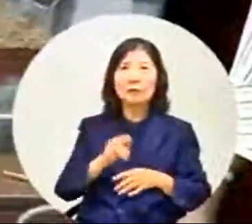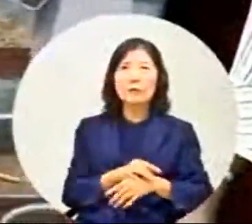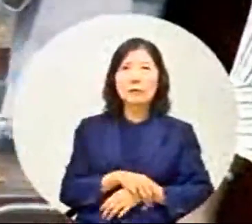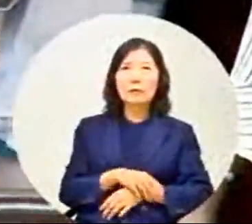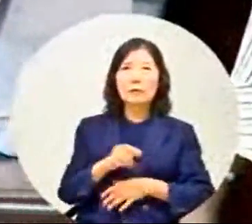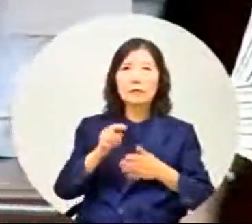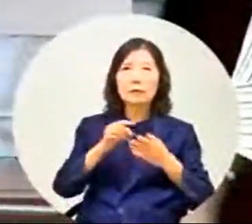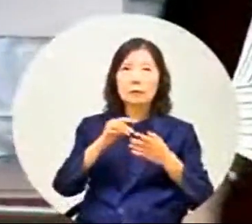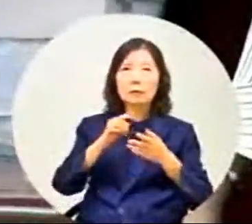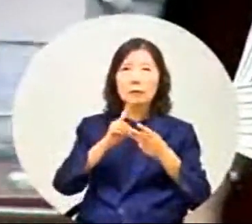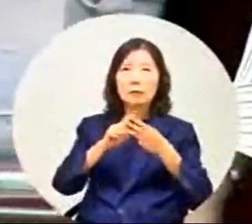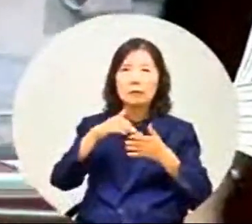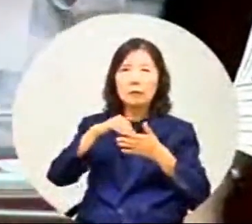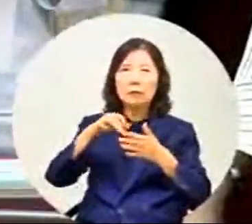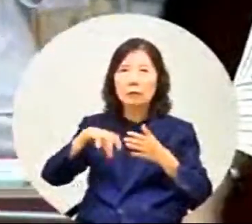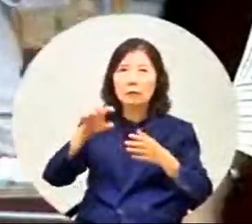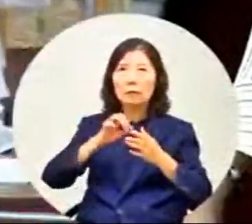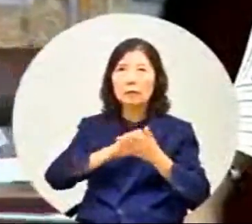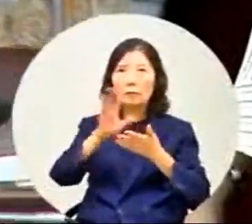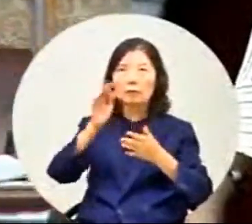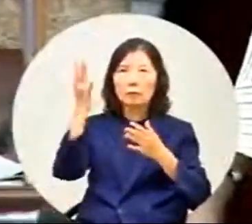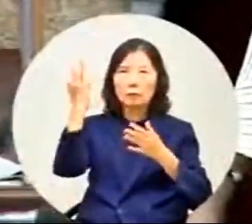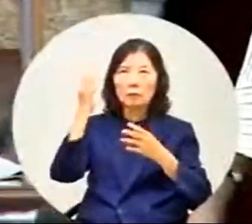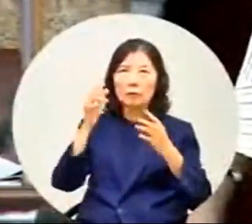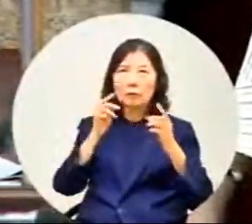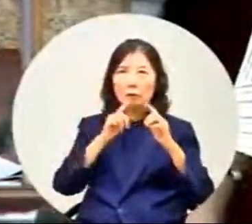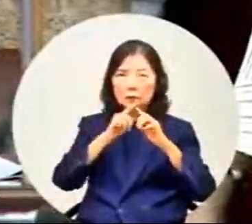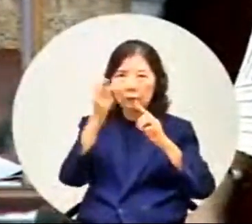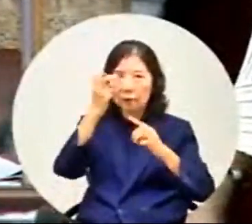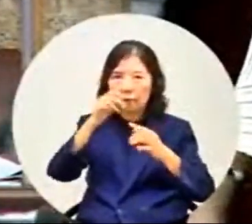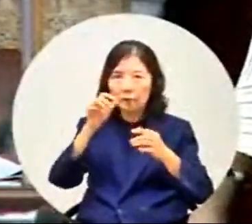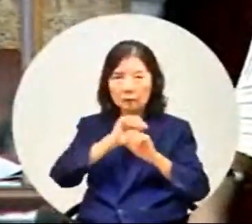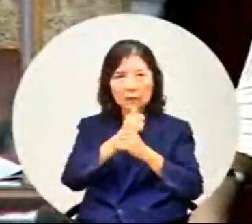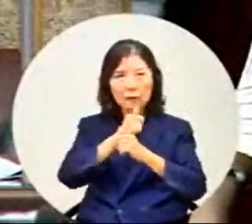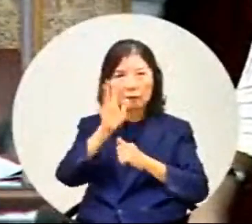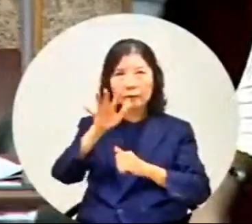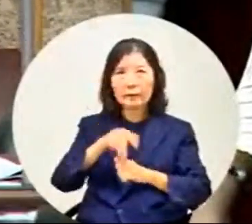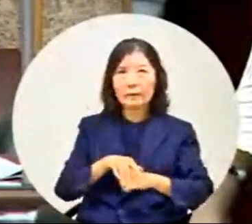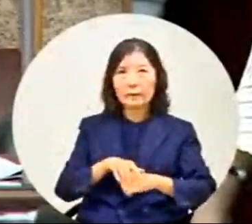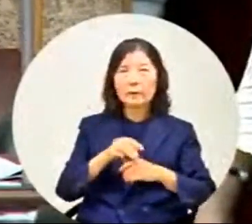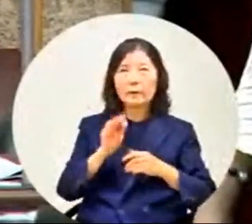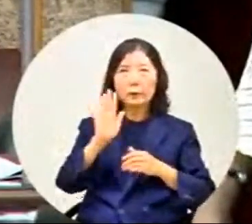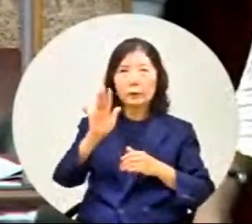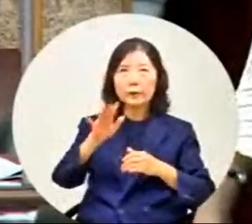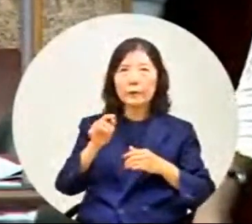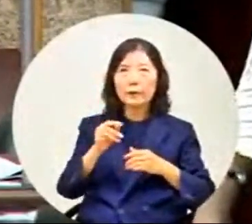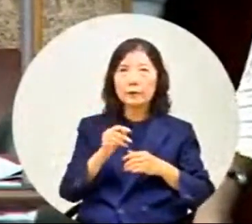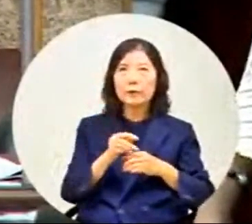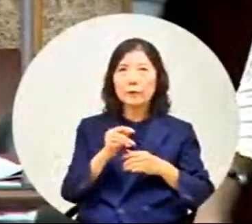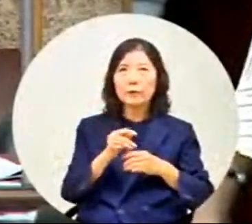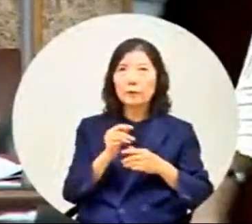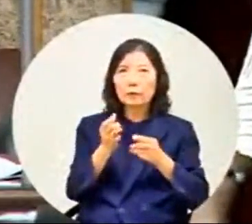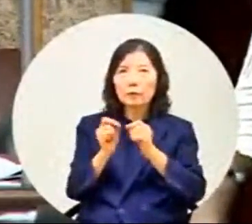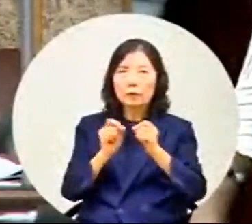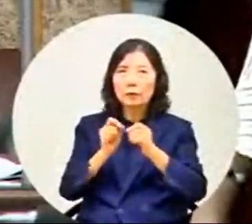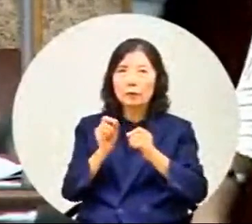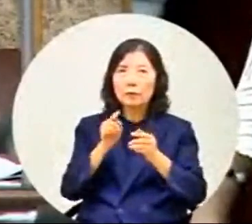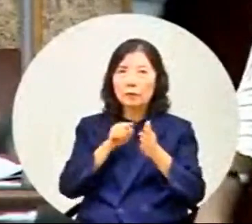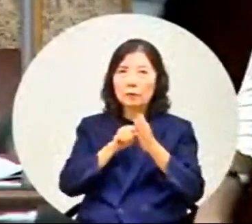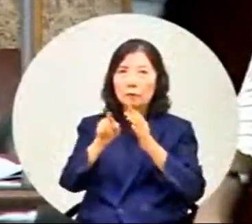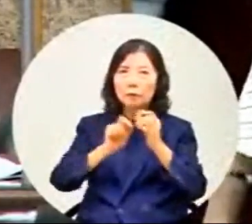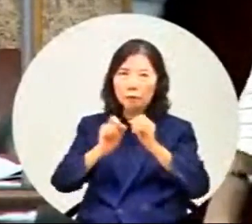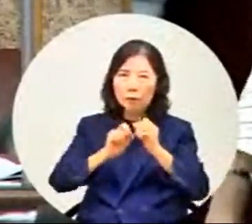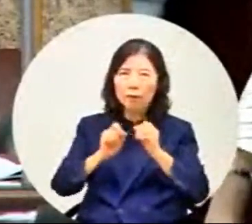主计处报告哈，当初我们在会办的时候，大概有去考虑到说，这个是属于那个捷运建设计划，是属于那个专案的计